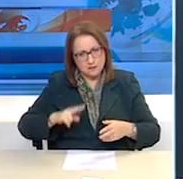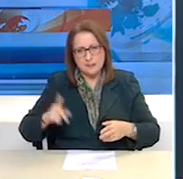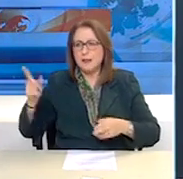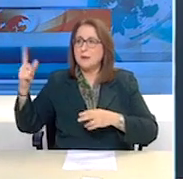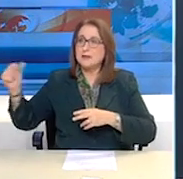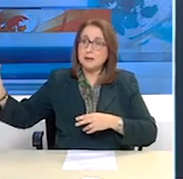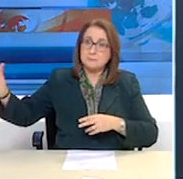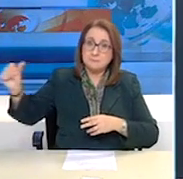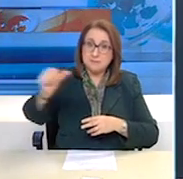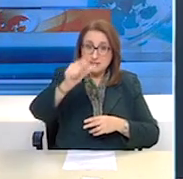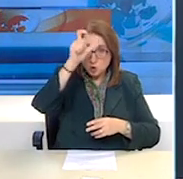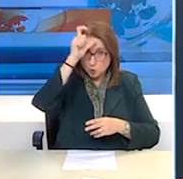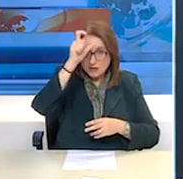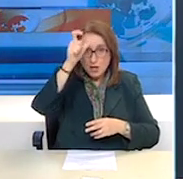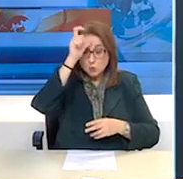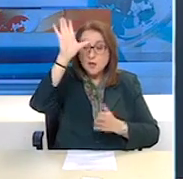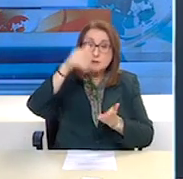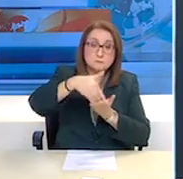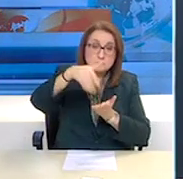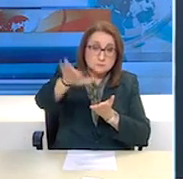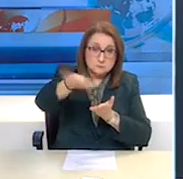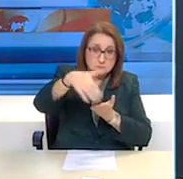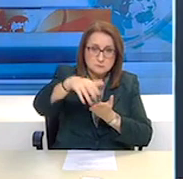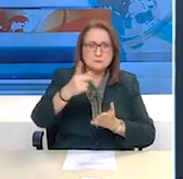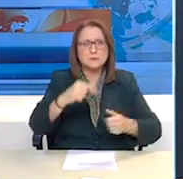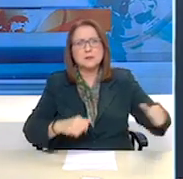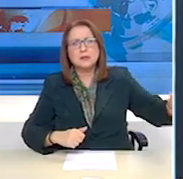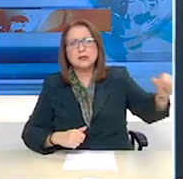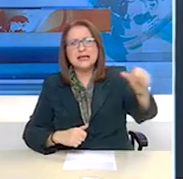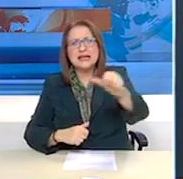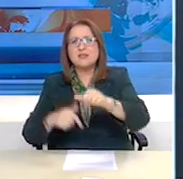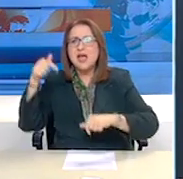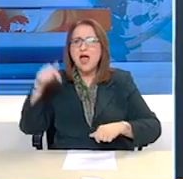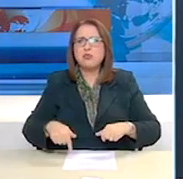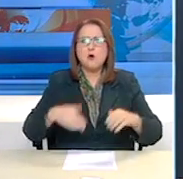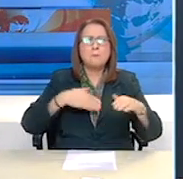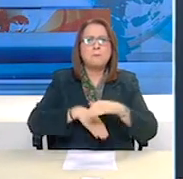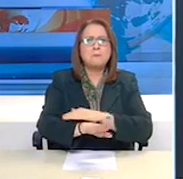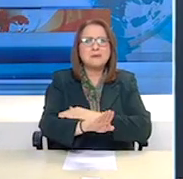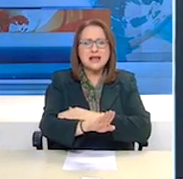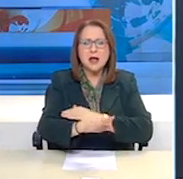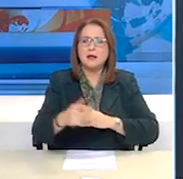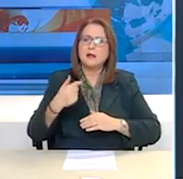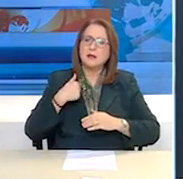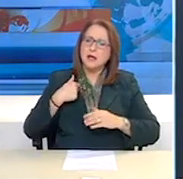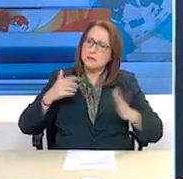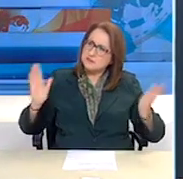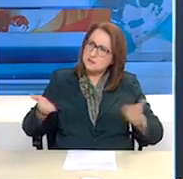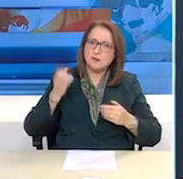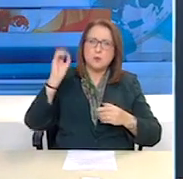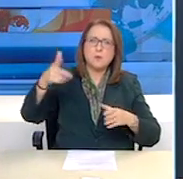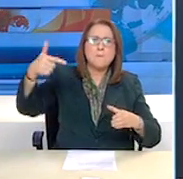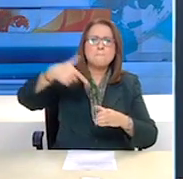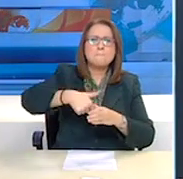κατέπλευσε αγκυροβολημένο έξω από το λιμάνι του Πειραιά, όπου επιτρέψαμε ως Γραμματεία Πολιτικής Προστασίας τον ανεφοδιασμό του. Για